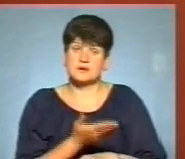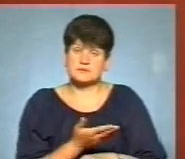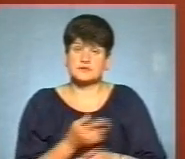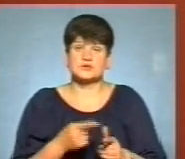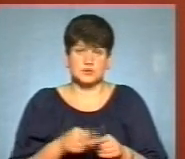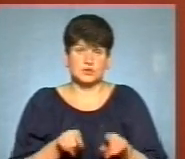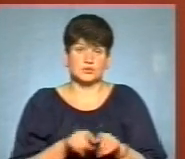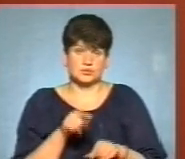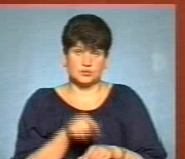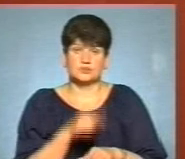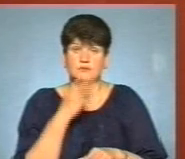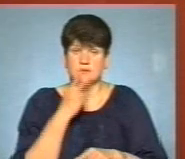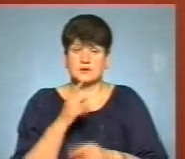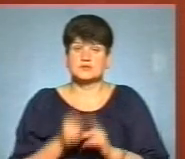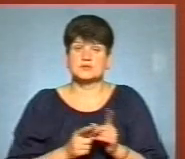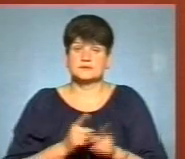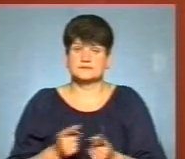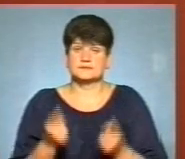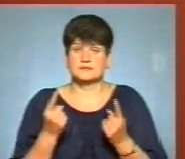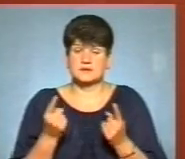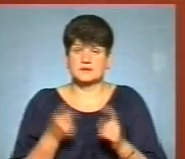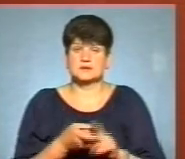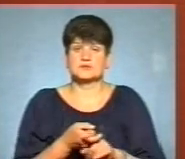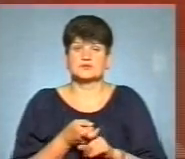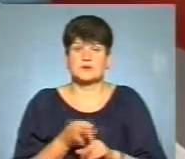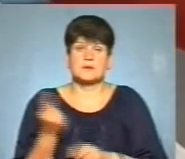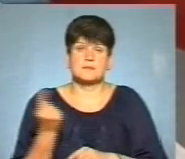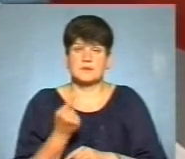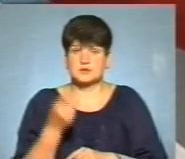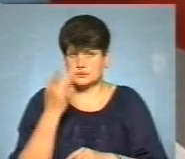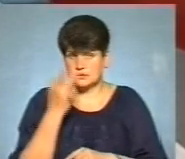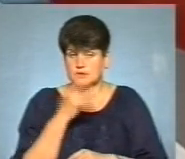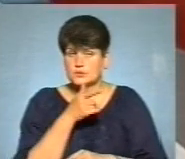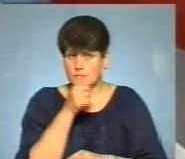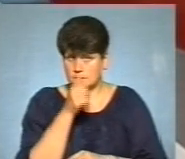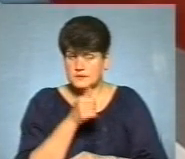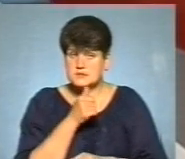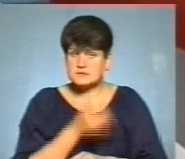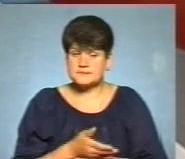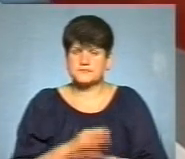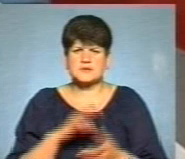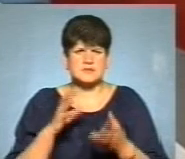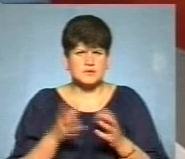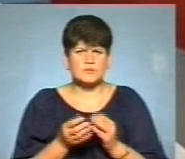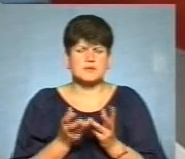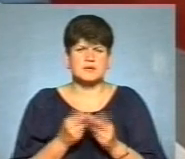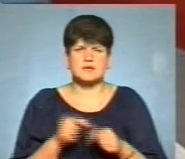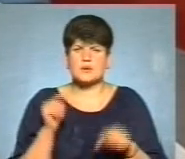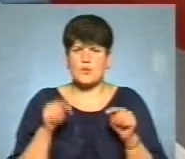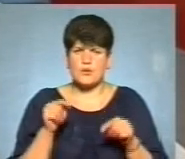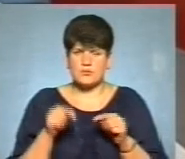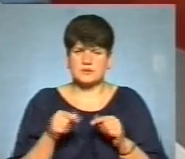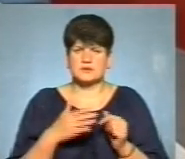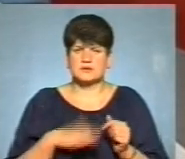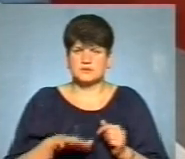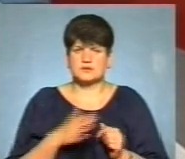і тут помічаєте зміни глобальні, що стосуються першого літнього місяця? Ну, загалом кількість опадів в межах нашої